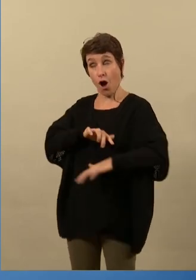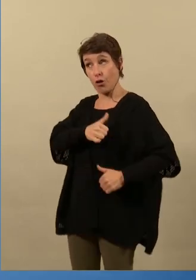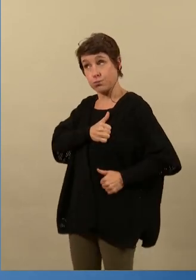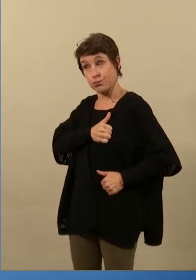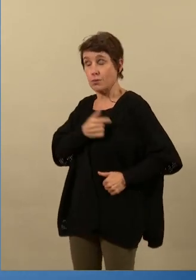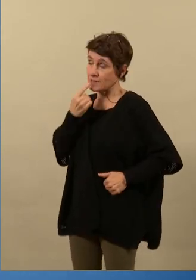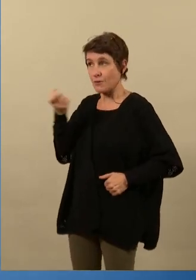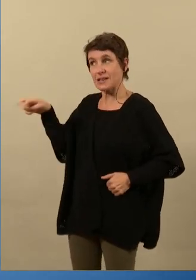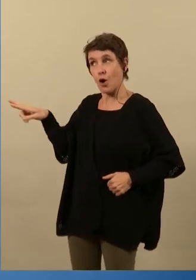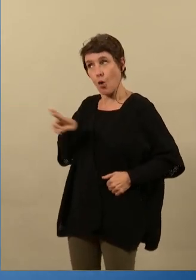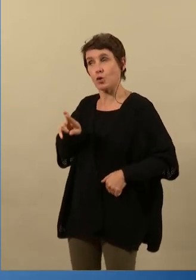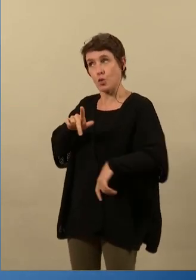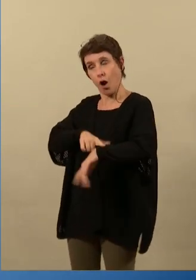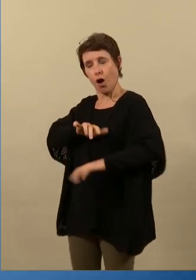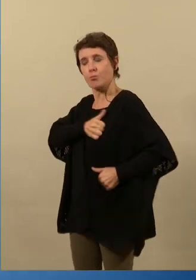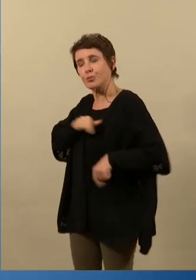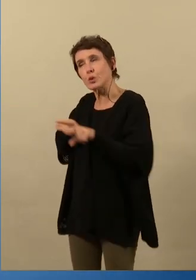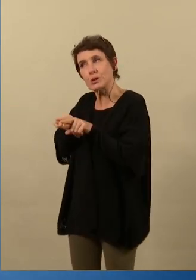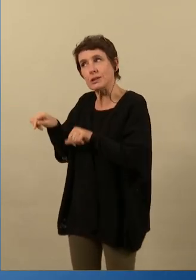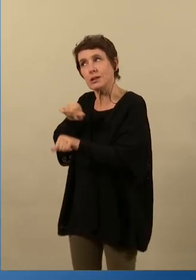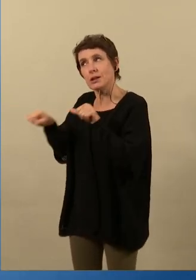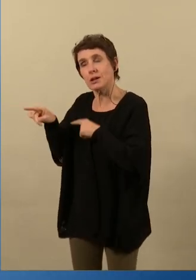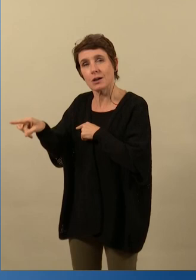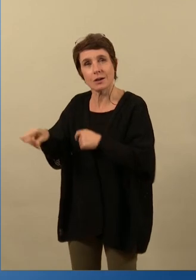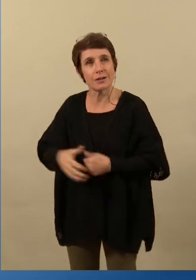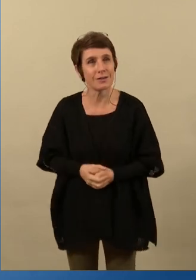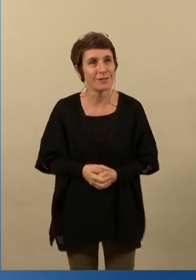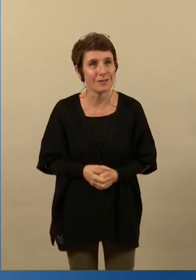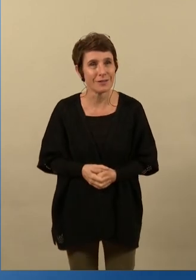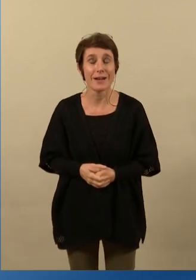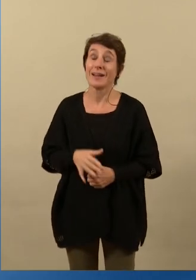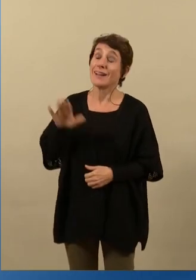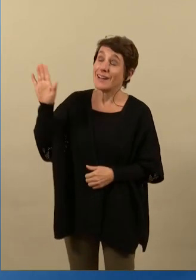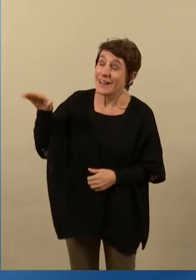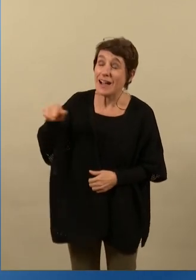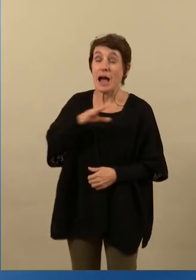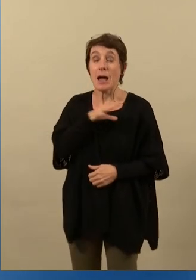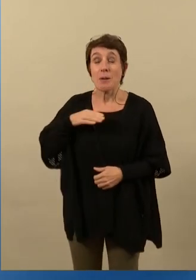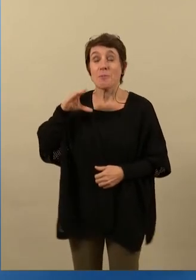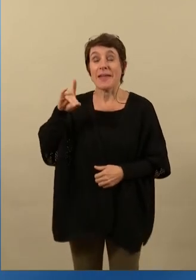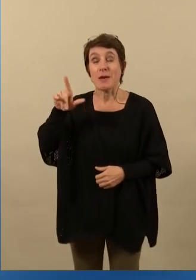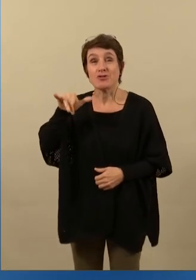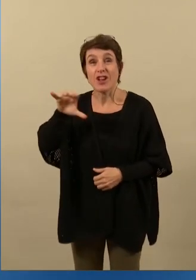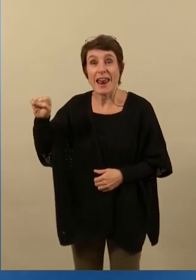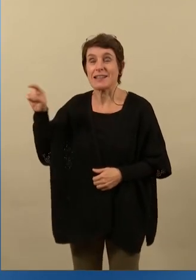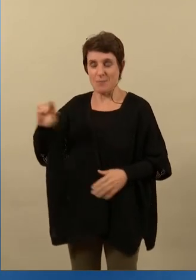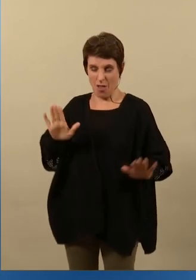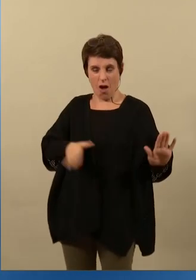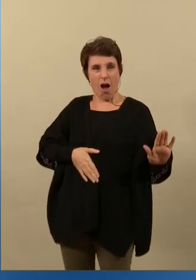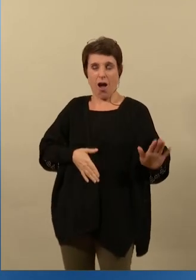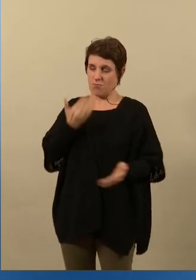après il faut respecter la durée de la pause madame ch s'il vous plaît est-ce que vous pouvez venir vous asseoir maintenant vous avez le ventre